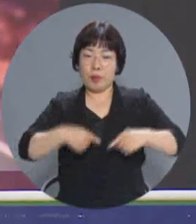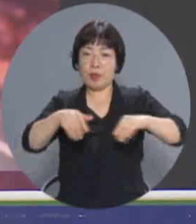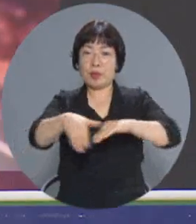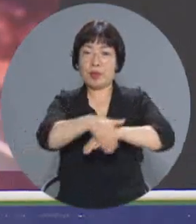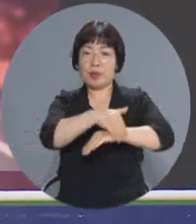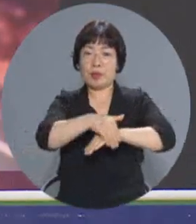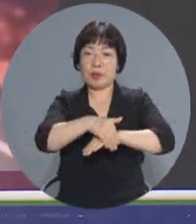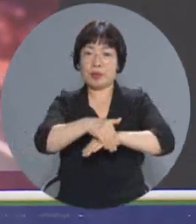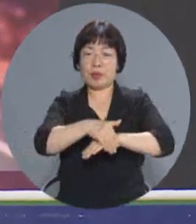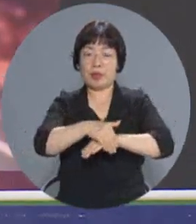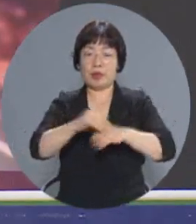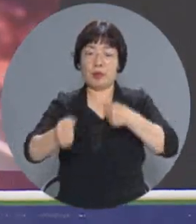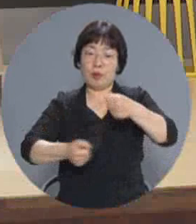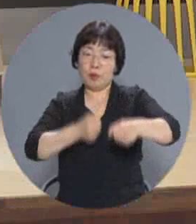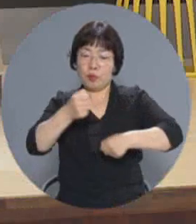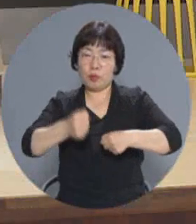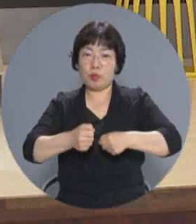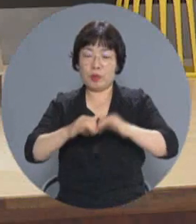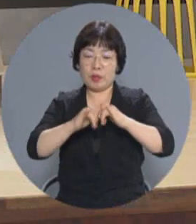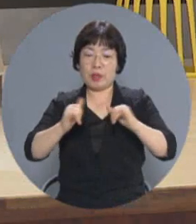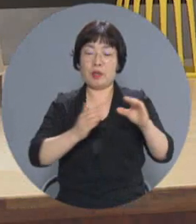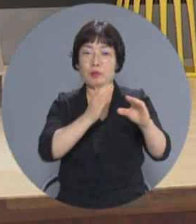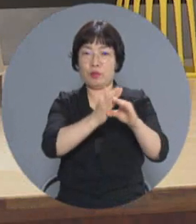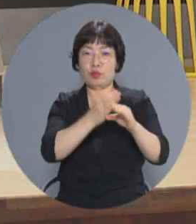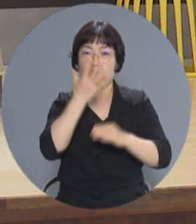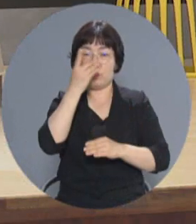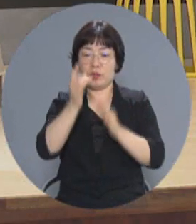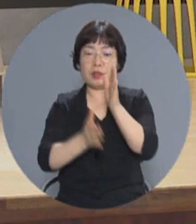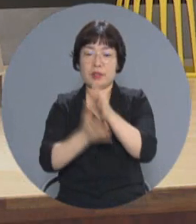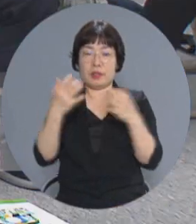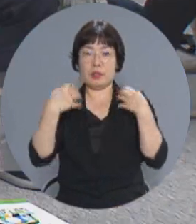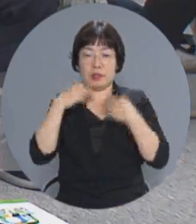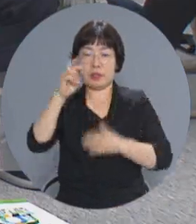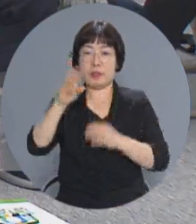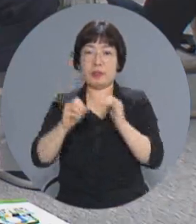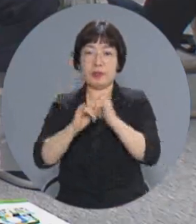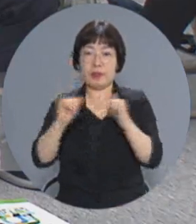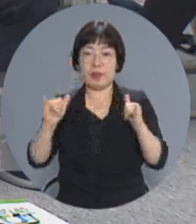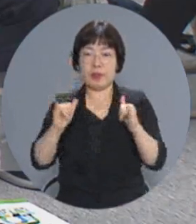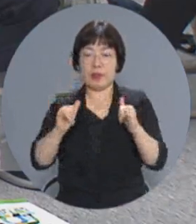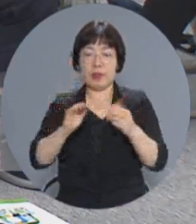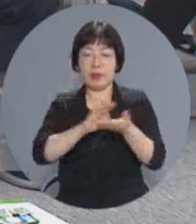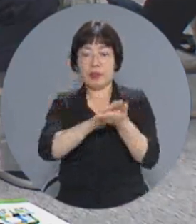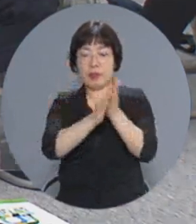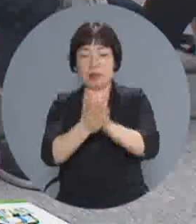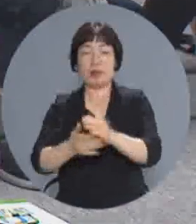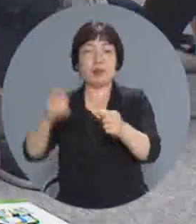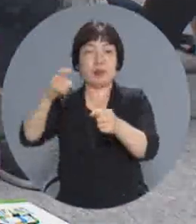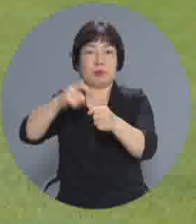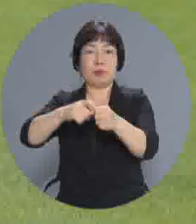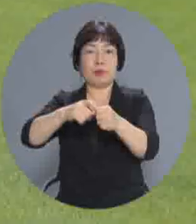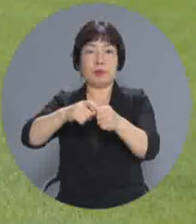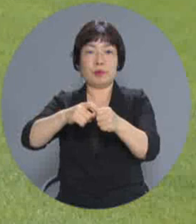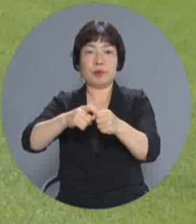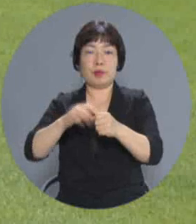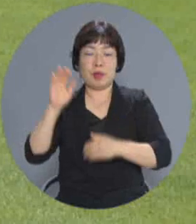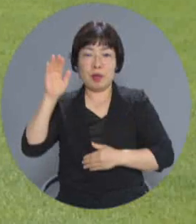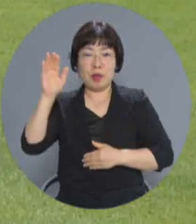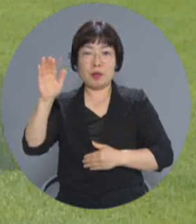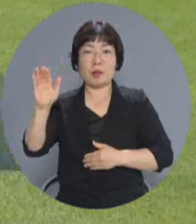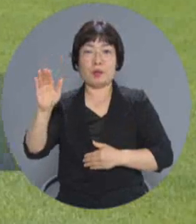대자보 생태교통정책이고 인구 30만, 순천시가 지향하는 새로운 도시 모델의 키워드입니다.